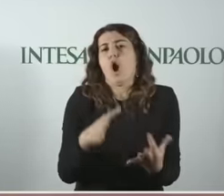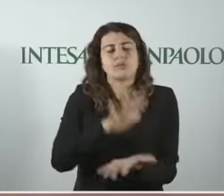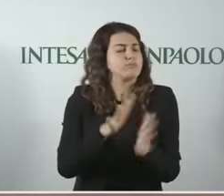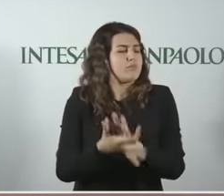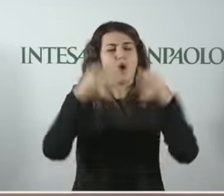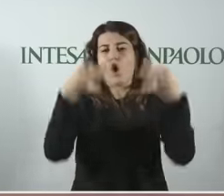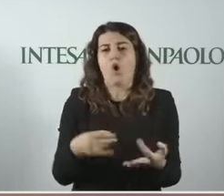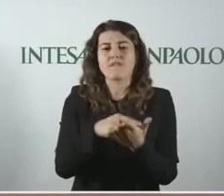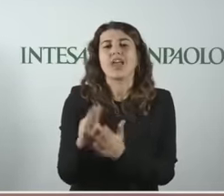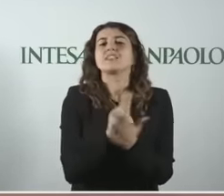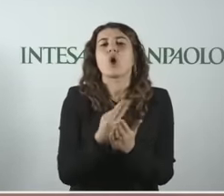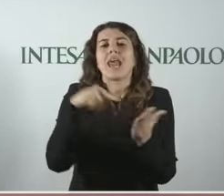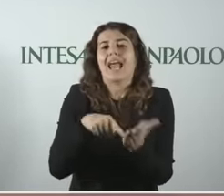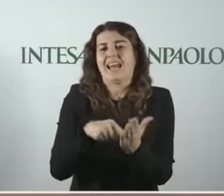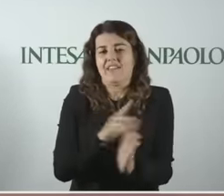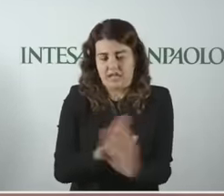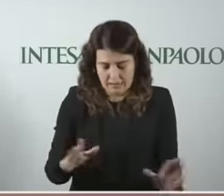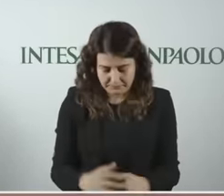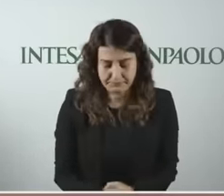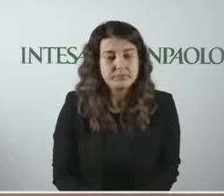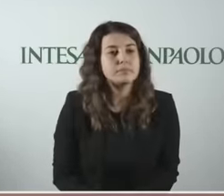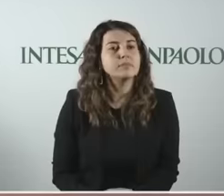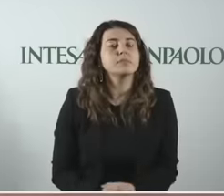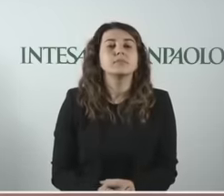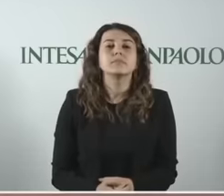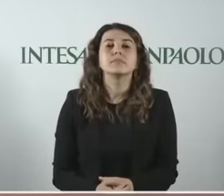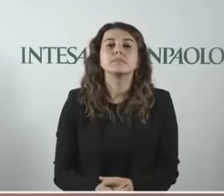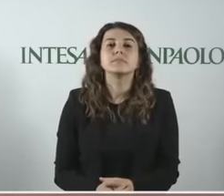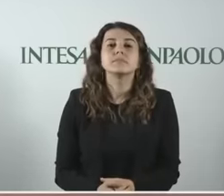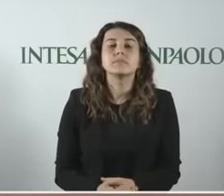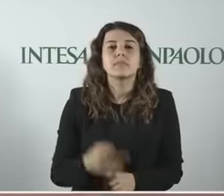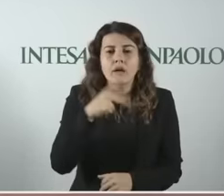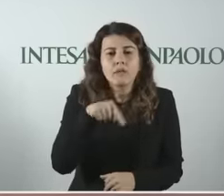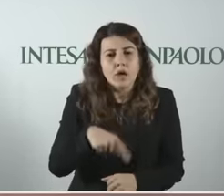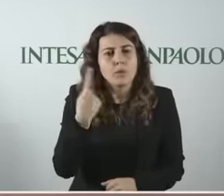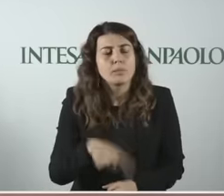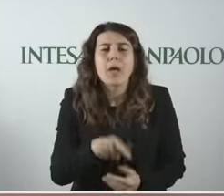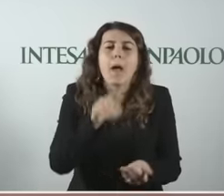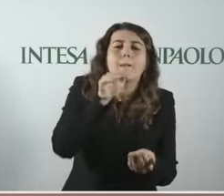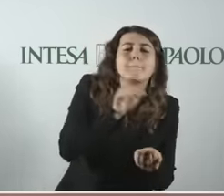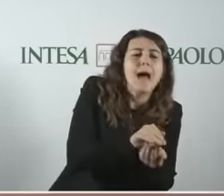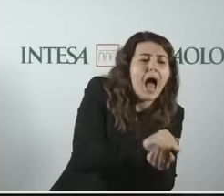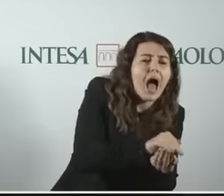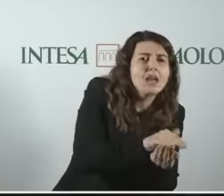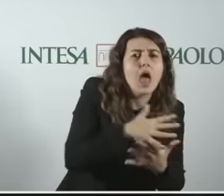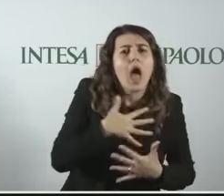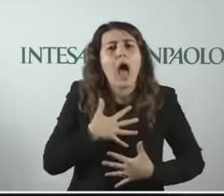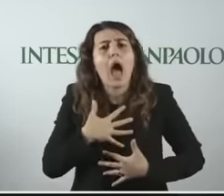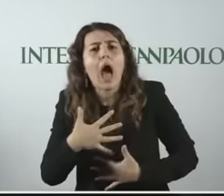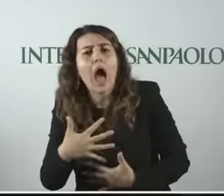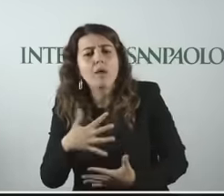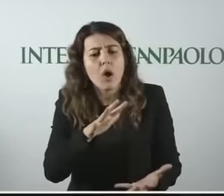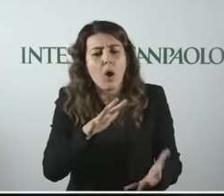iconografica diciamo a dimostrazione che il passaggio tra pane e amore non è poi